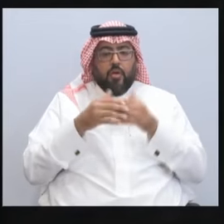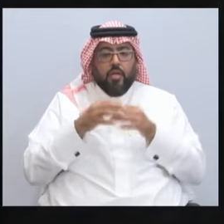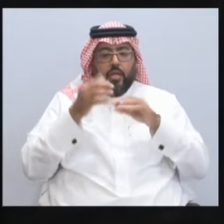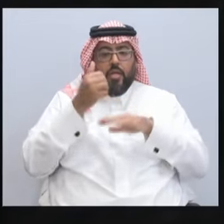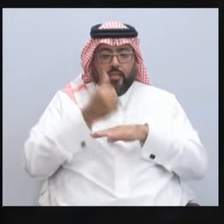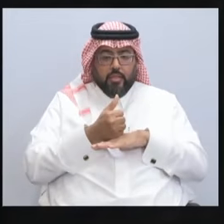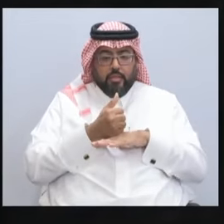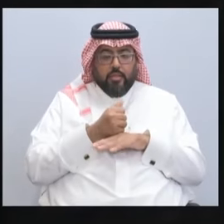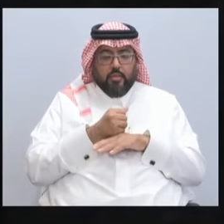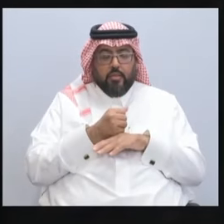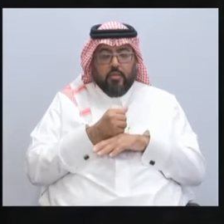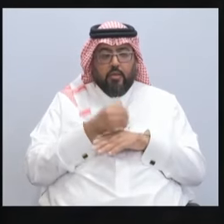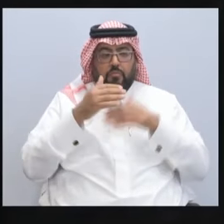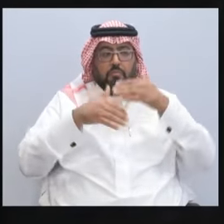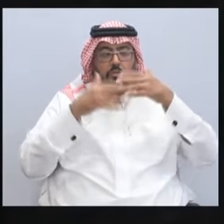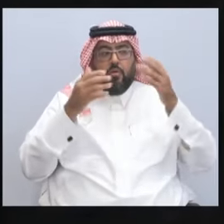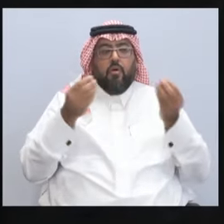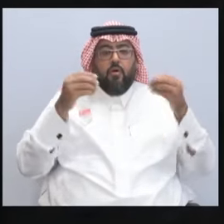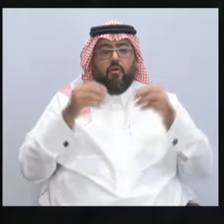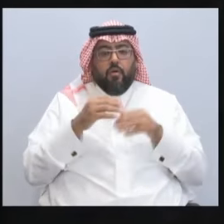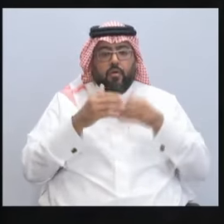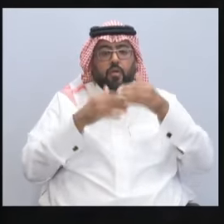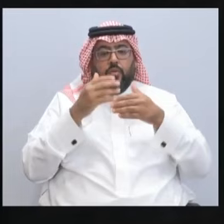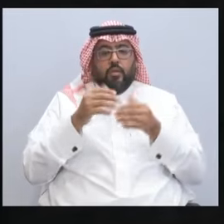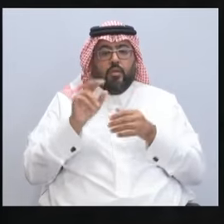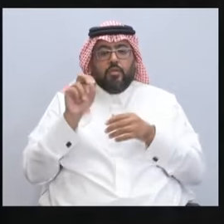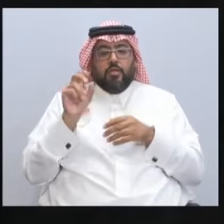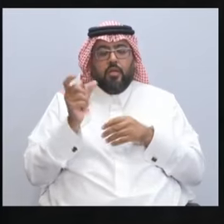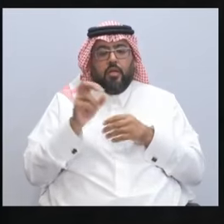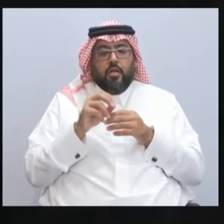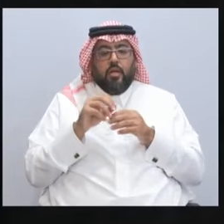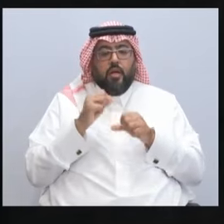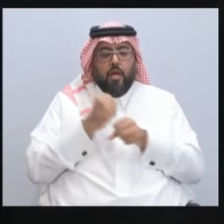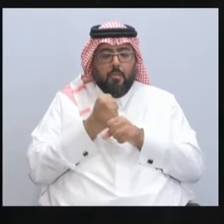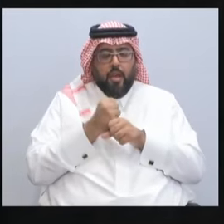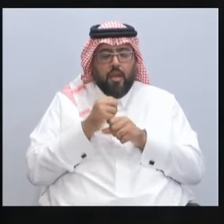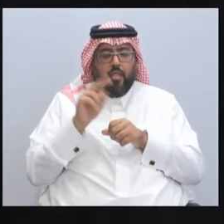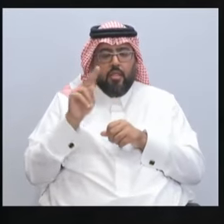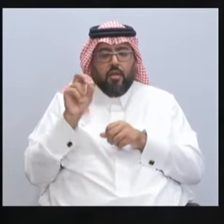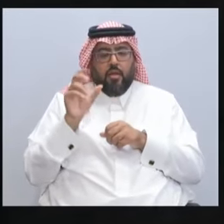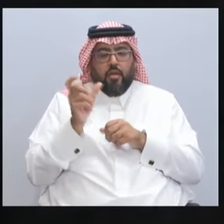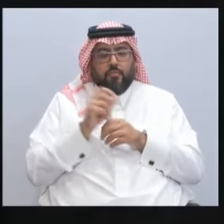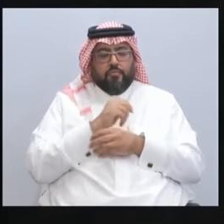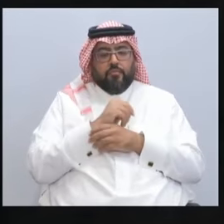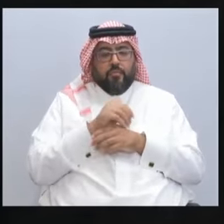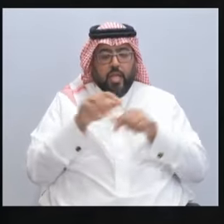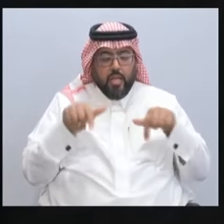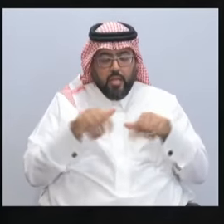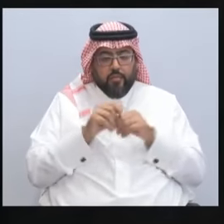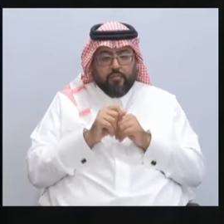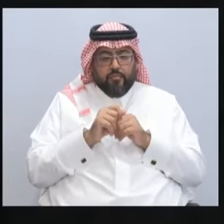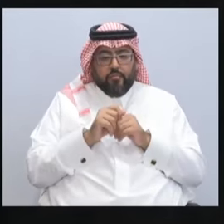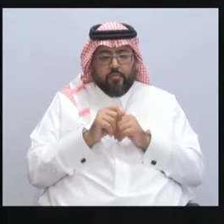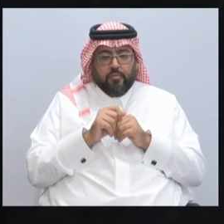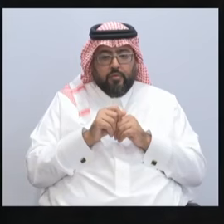الاساسيه واكتمالها ساعد على تطوير الصناعه استعمال التقنيه الحديثه